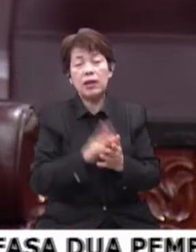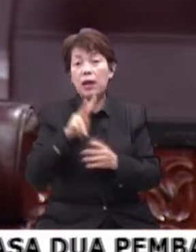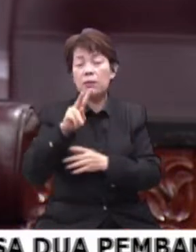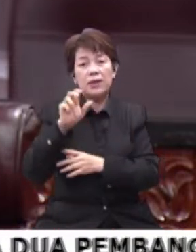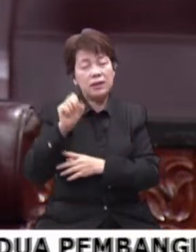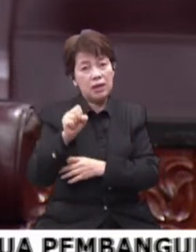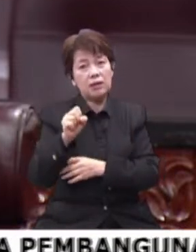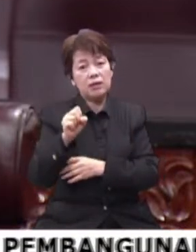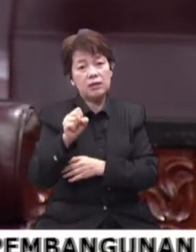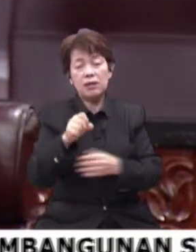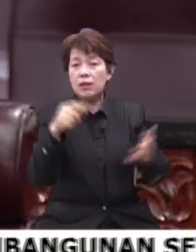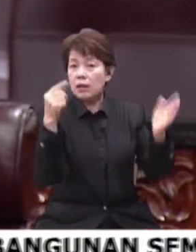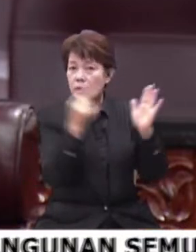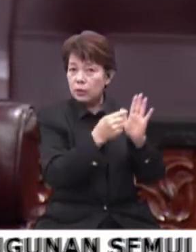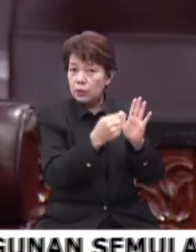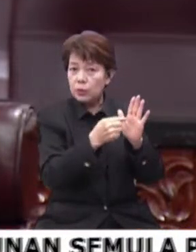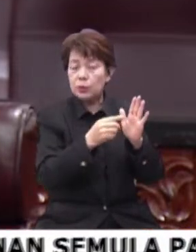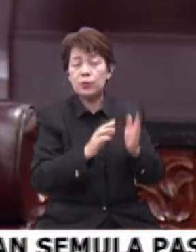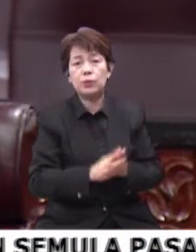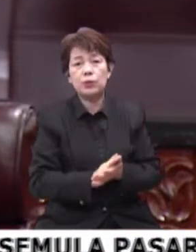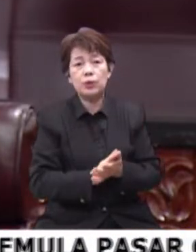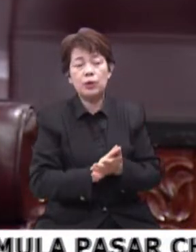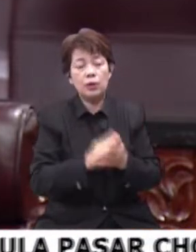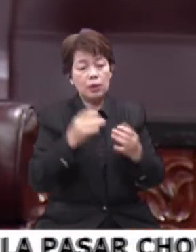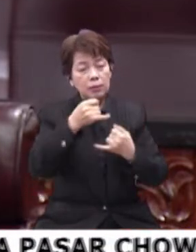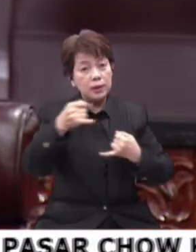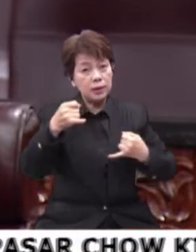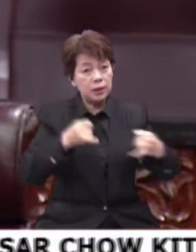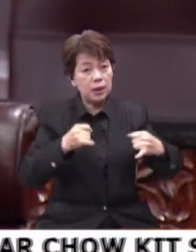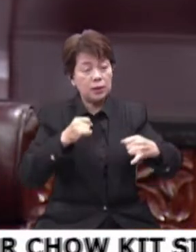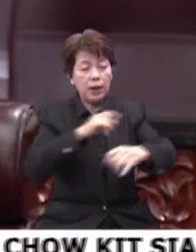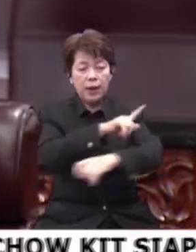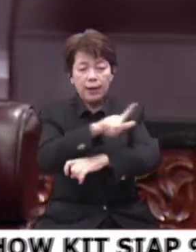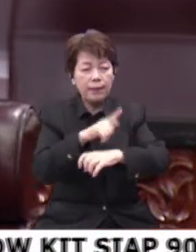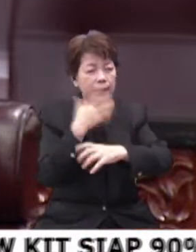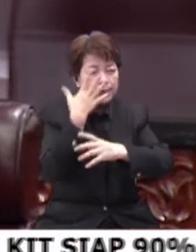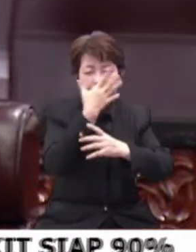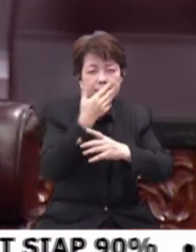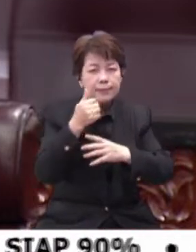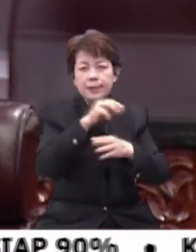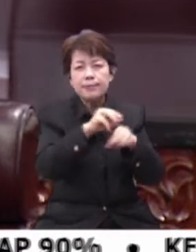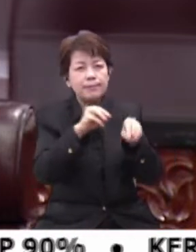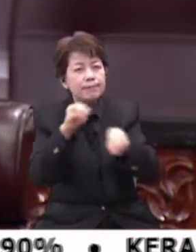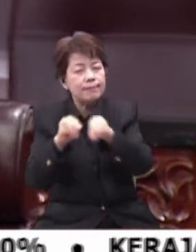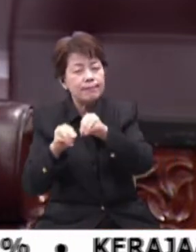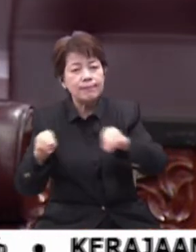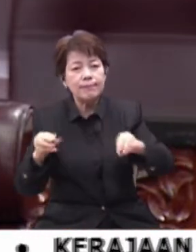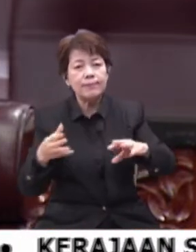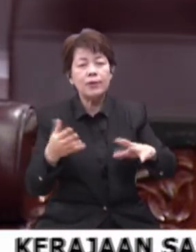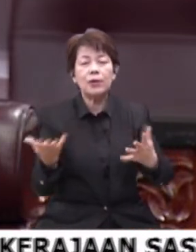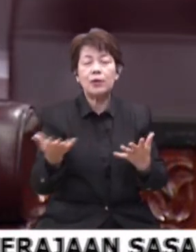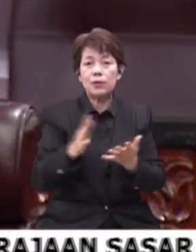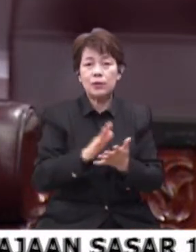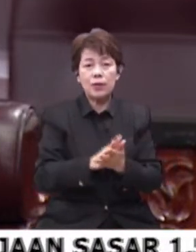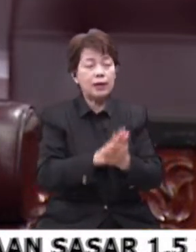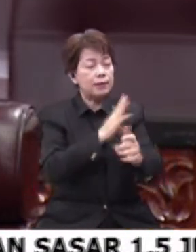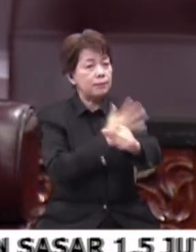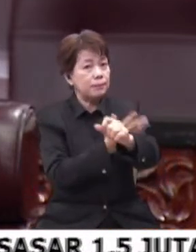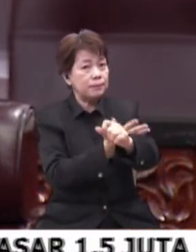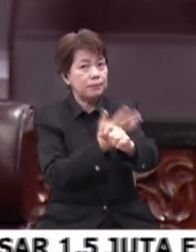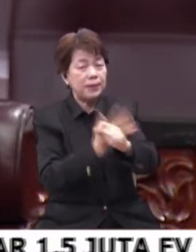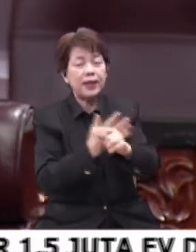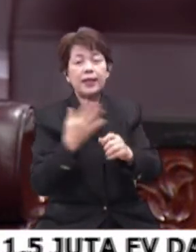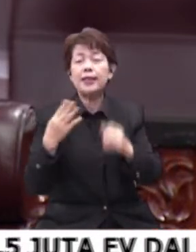ini bila jabatan landscape secara langsung itu kita memulihkan satu warisan ataupun Khazanah negara